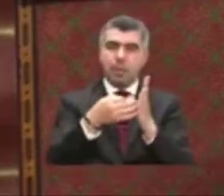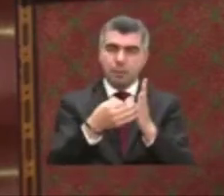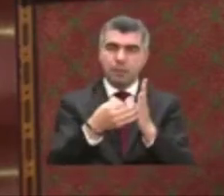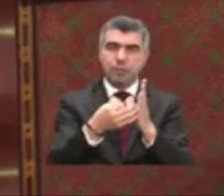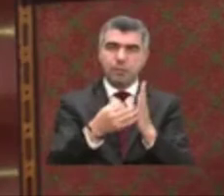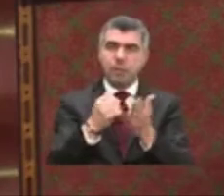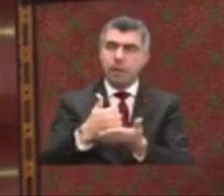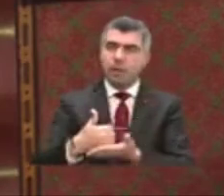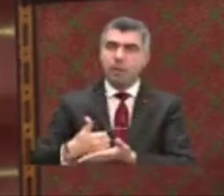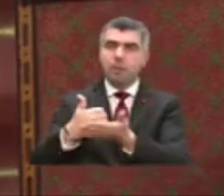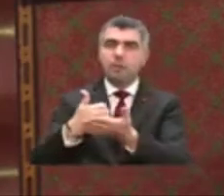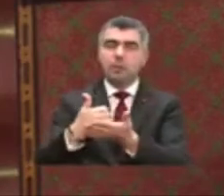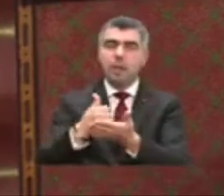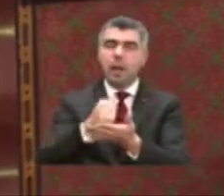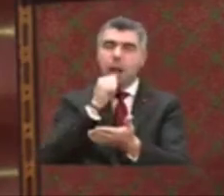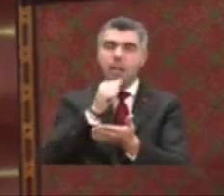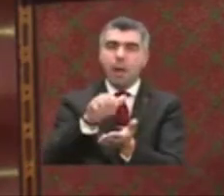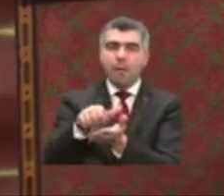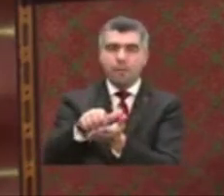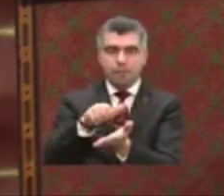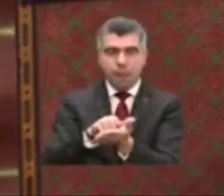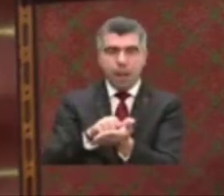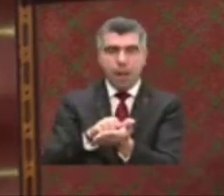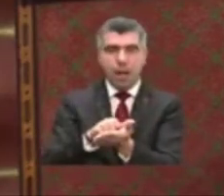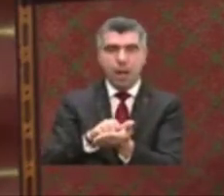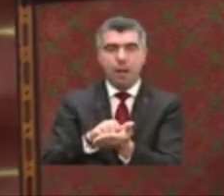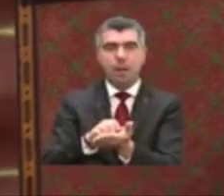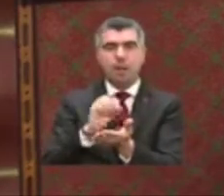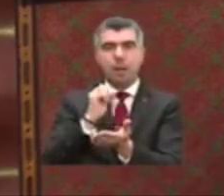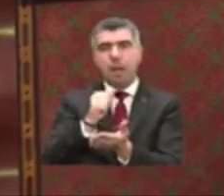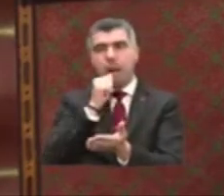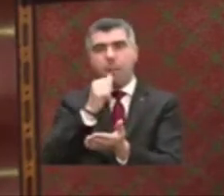البرنامج الخاص بتزويد الماء الصالح للشرب والسقي